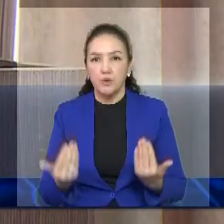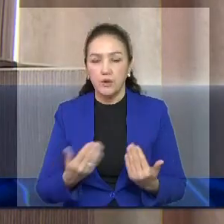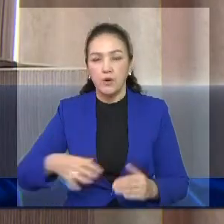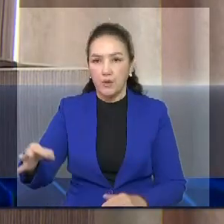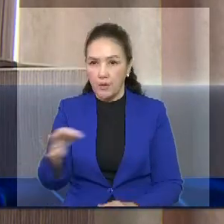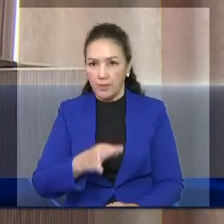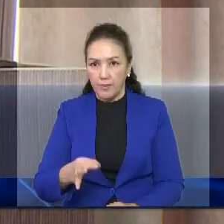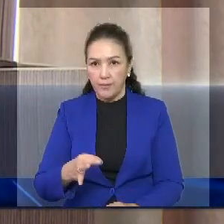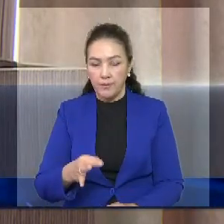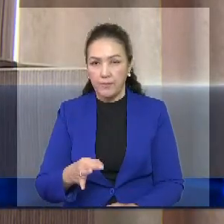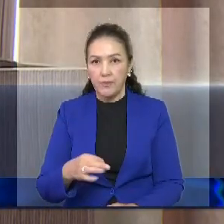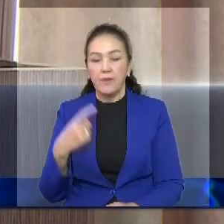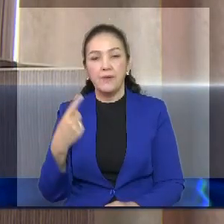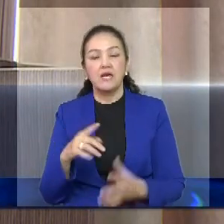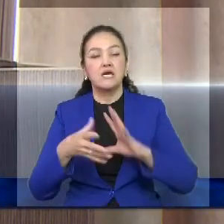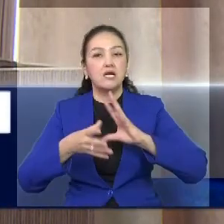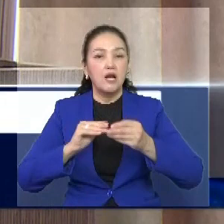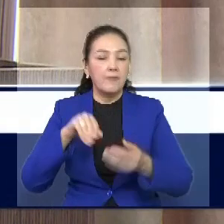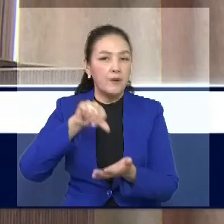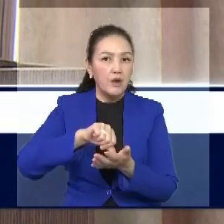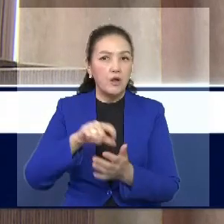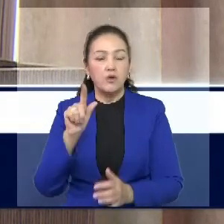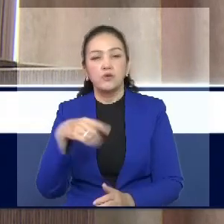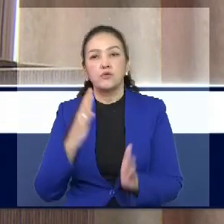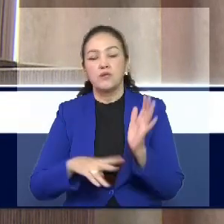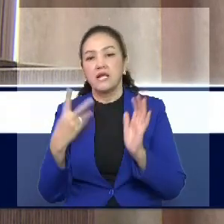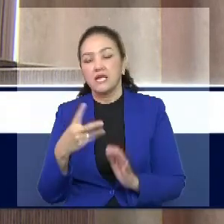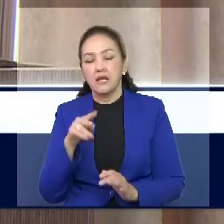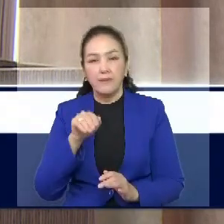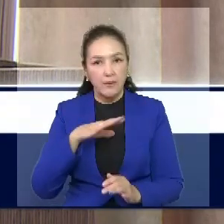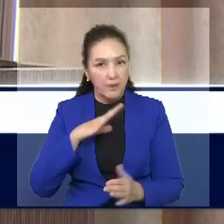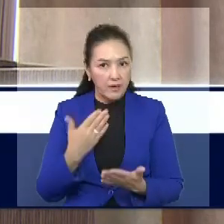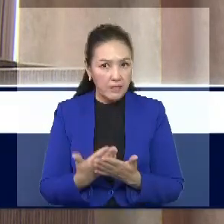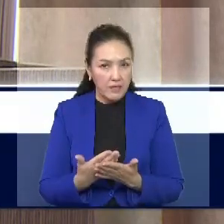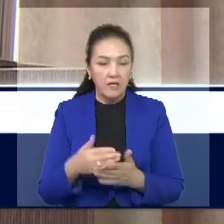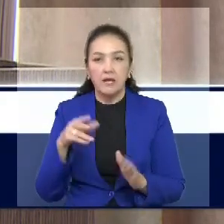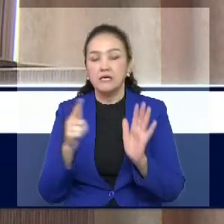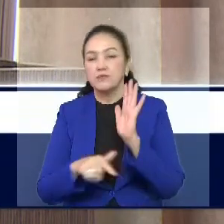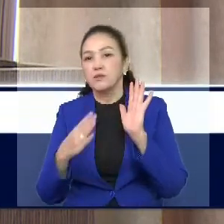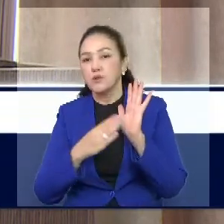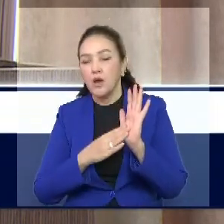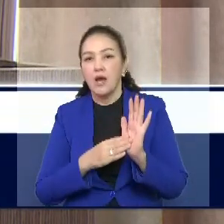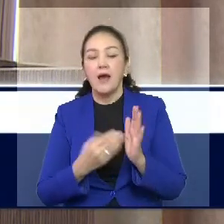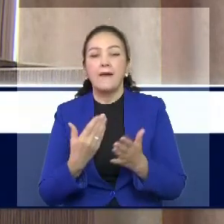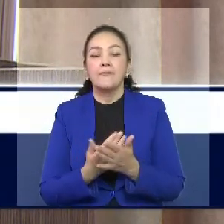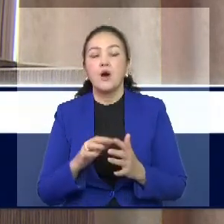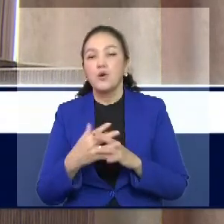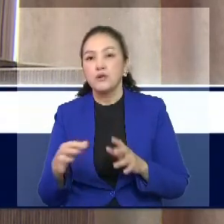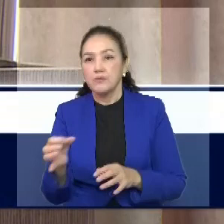облыс бойынша дәрігерлердің жалпы тапшылығы 192 маман болса, оның 79-ы ауылдық